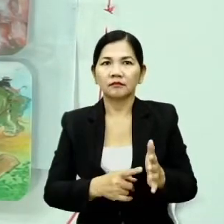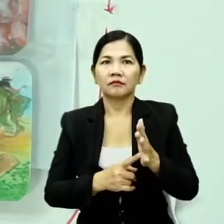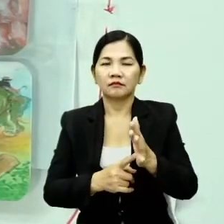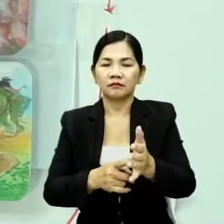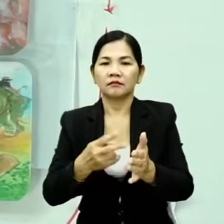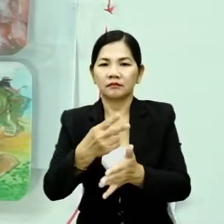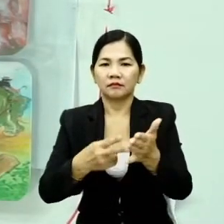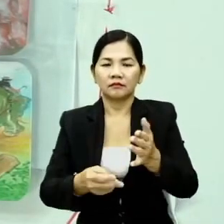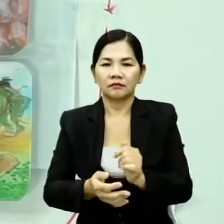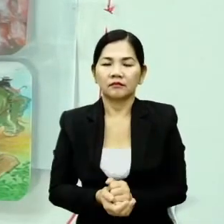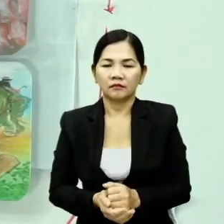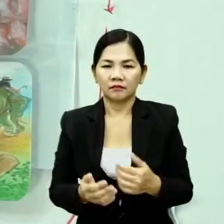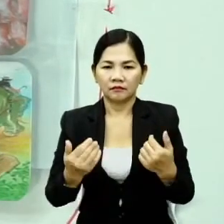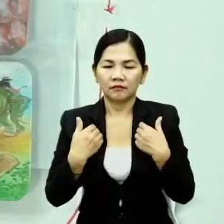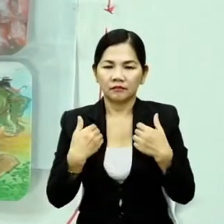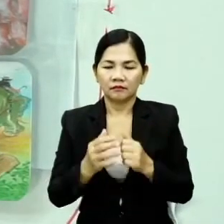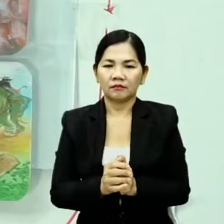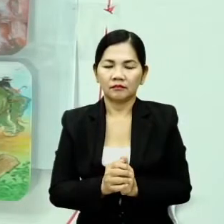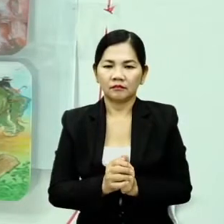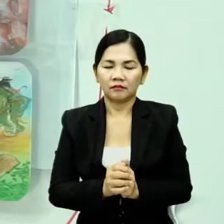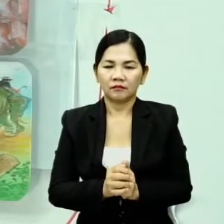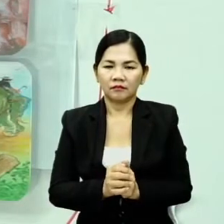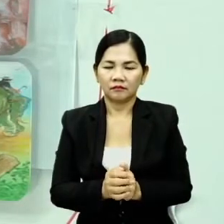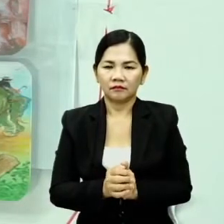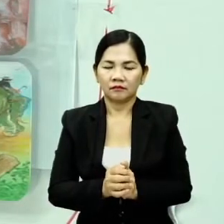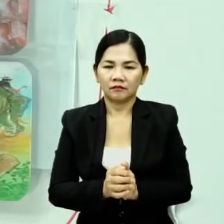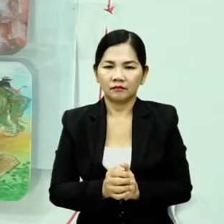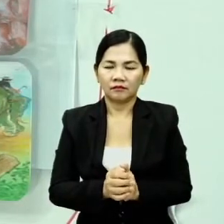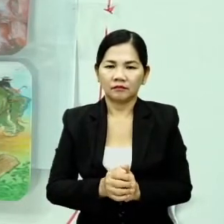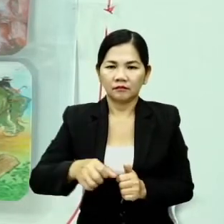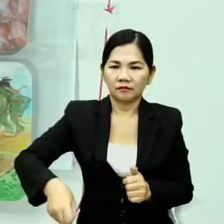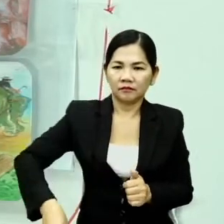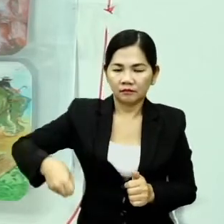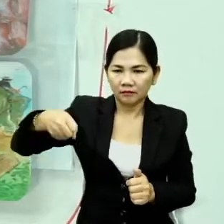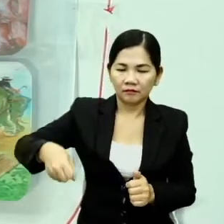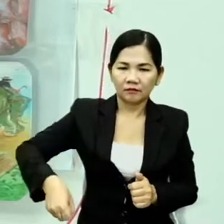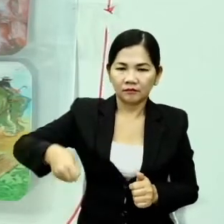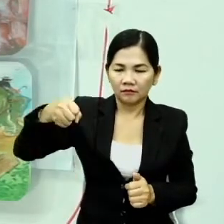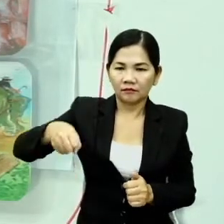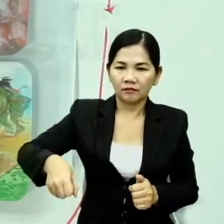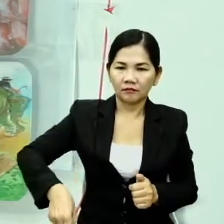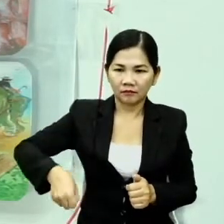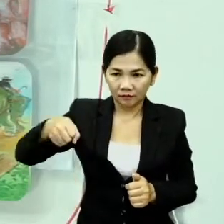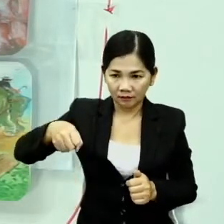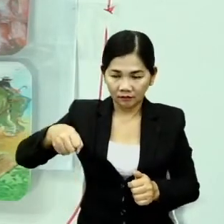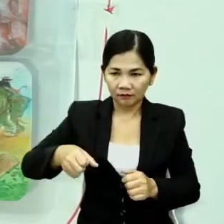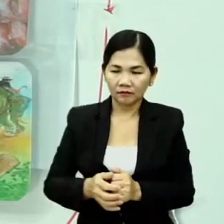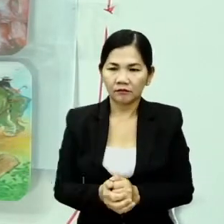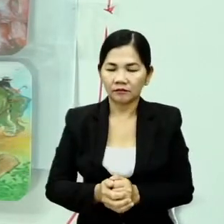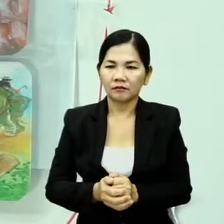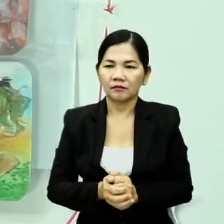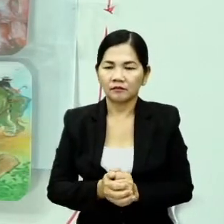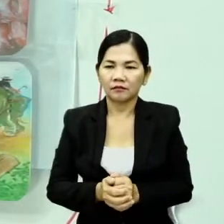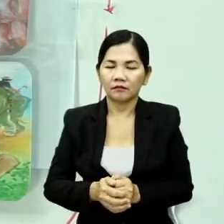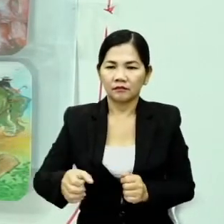con cha cứ chia rụng cặp bột nè con cha cặp bột chẳng con đăng tới ta cặp bột mới thưa piều vậy tế